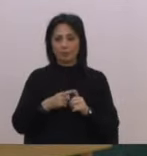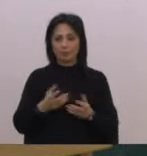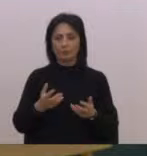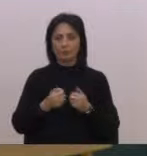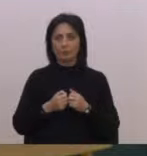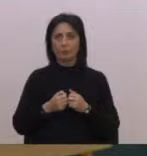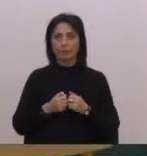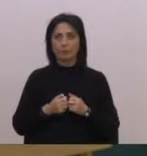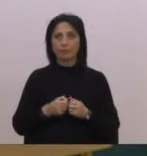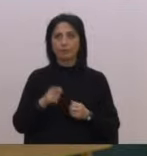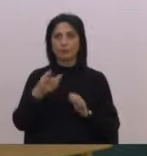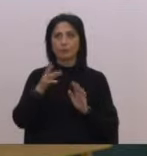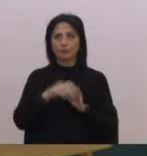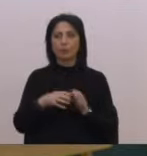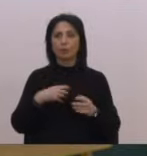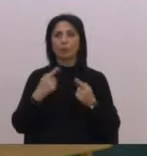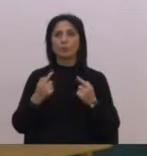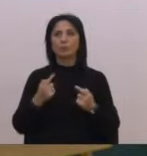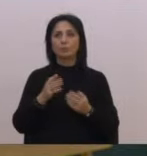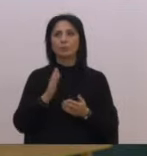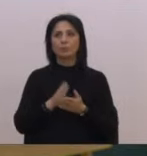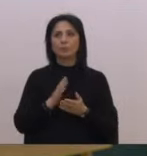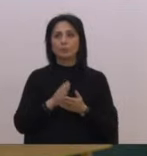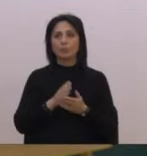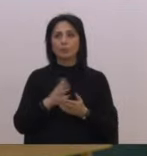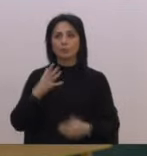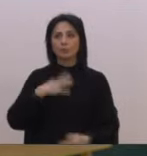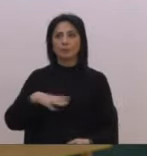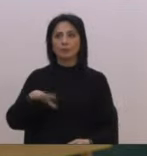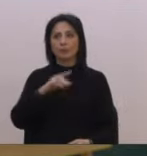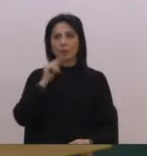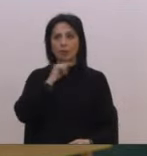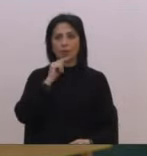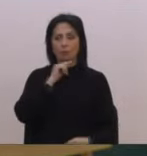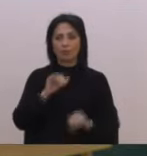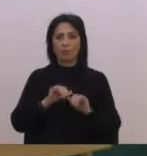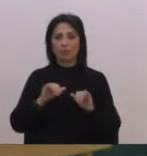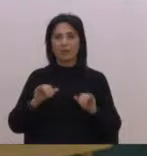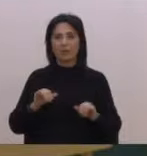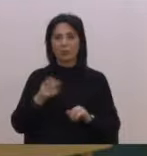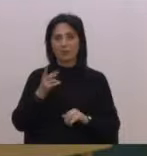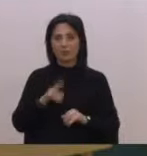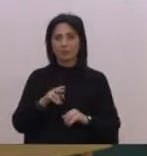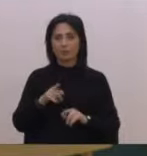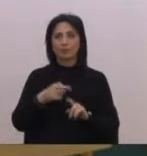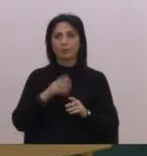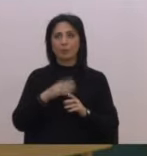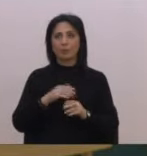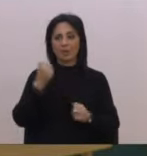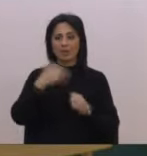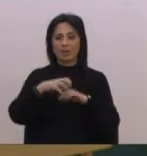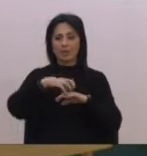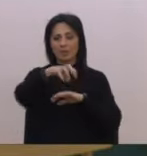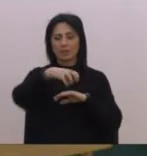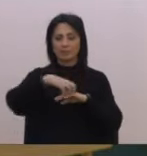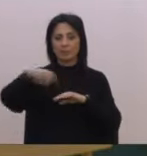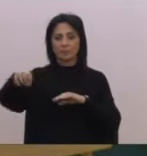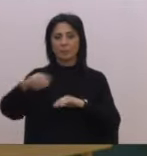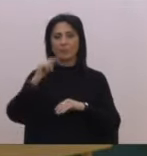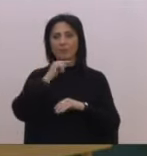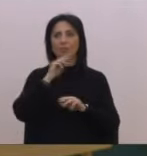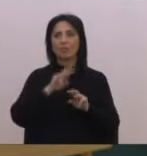მივიღეთ, და მათ შორის უმნიშვნელოვანესი არის საქართველოს ეკონომიკური განვითარებისთვის. ეს არის დეცენტრალიზაცია და